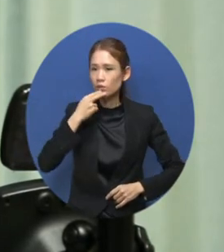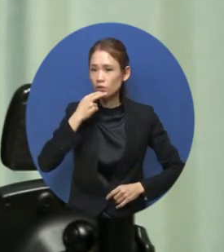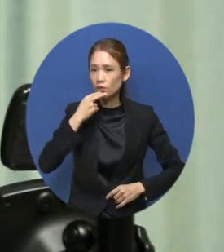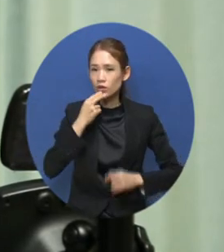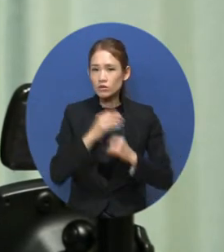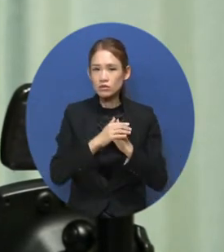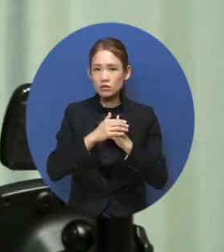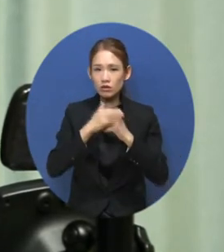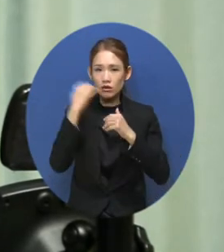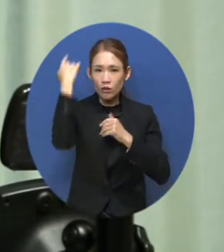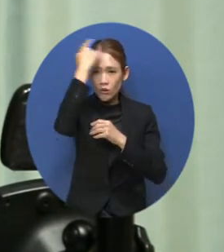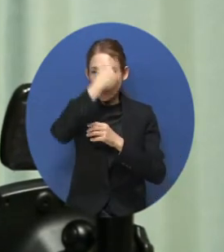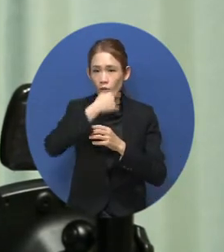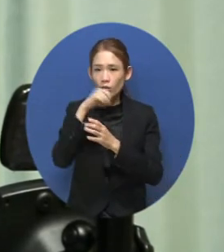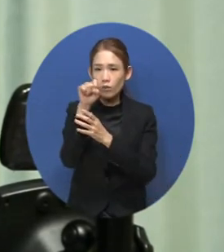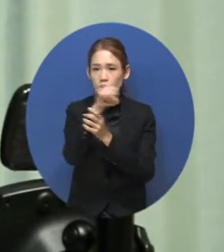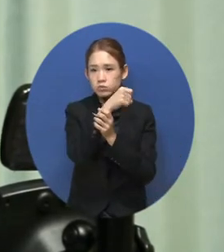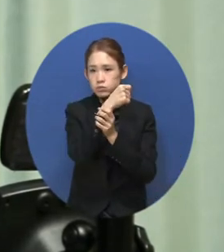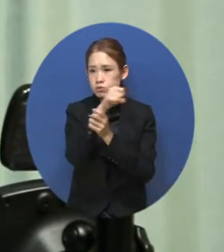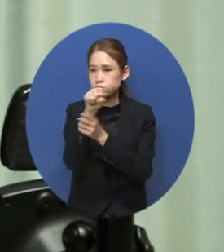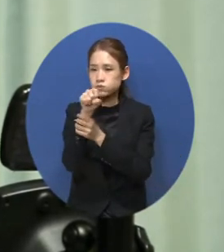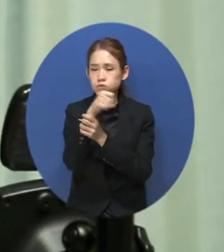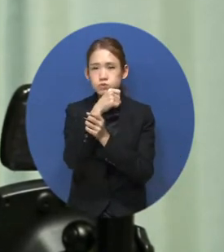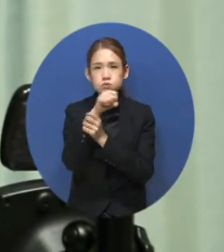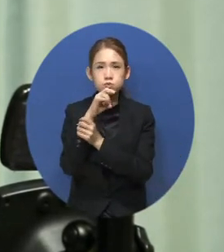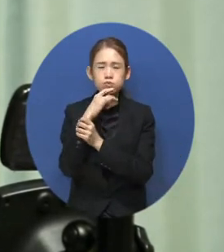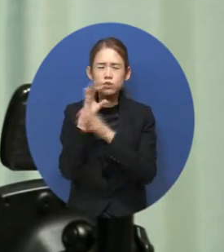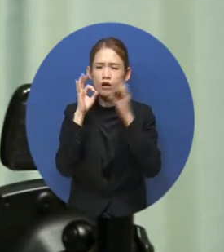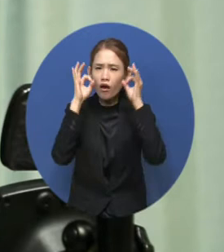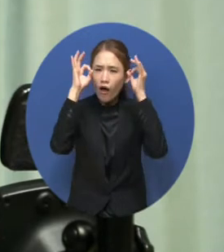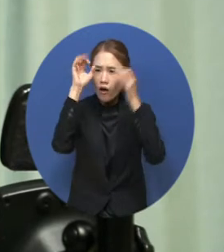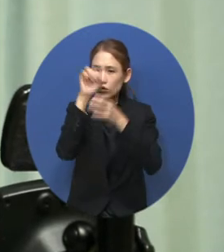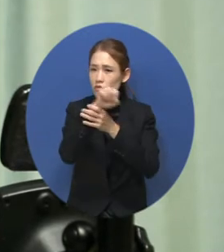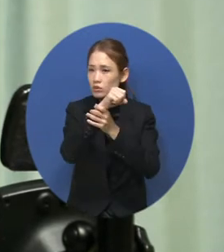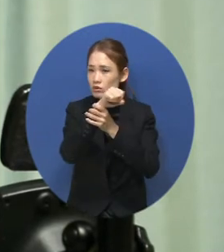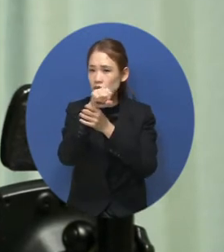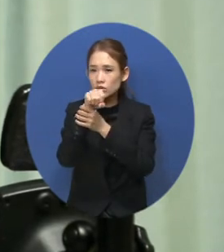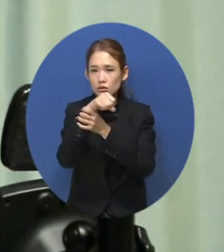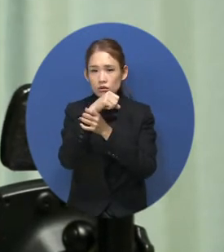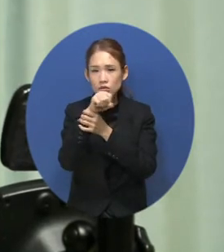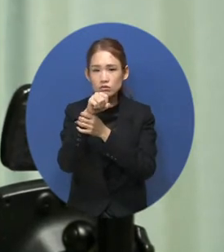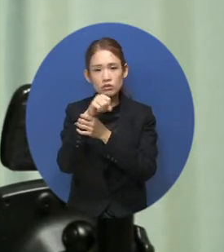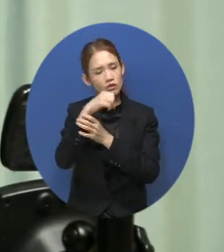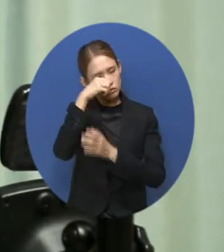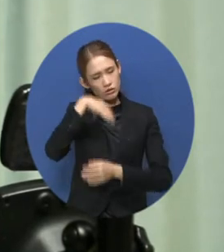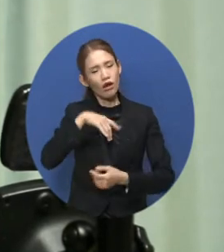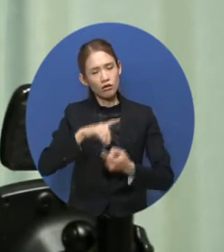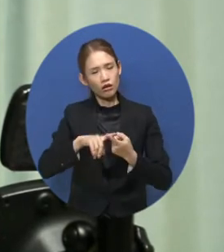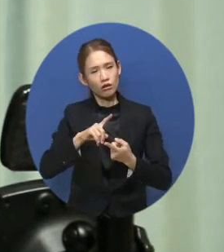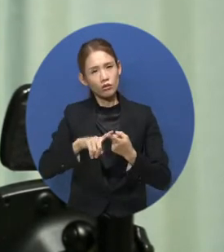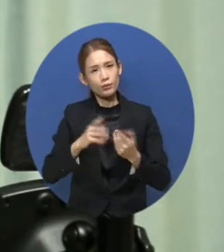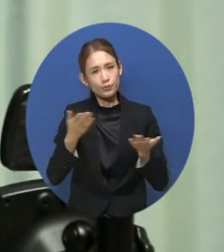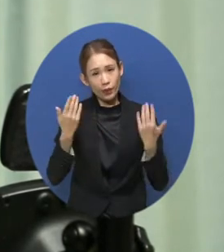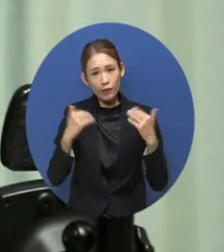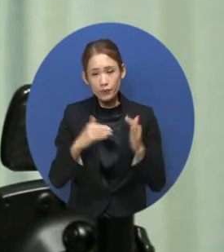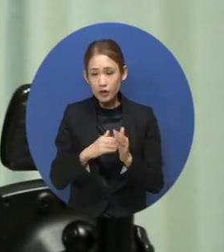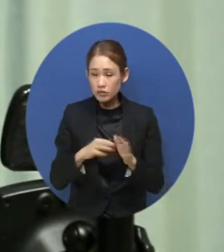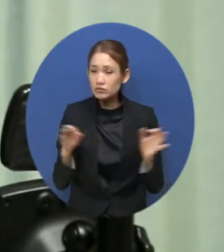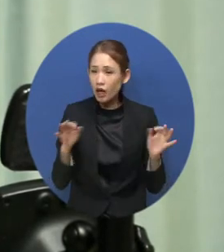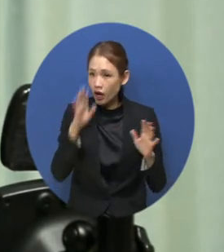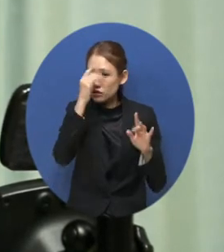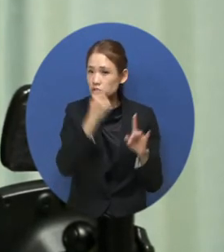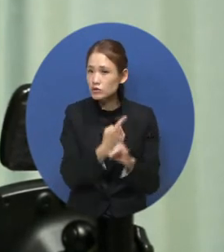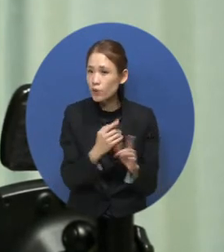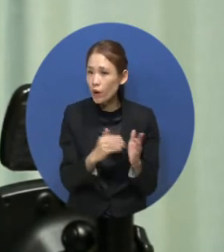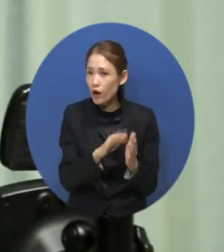거예요. 제 머리만 이렇게 간신히 이렇게 움직였는데 그냥 이러다 말겠지. 그 당시에는 뭐 잠깐 치료하면